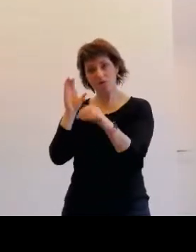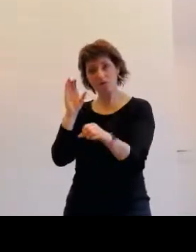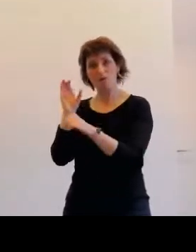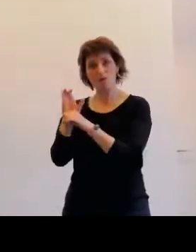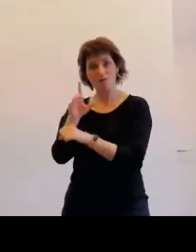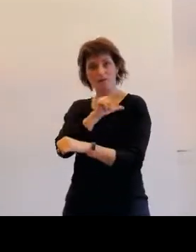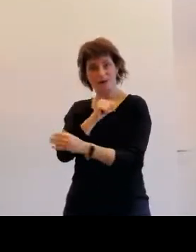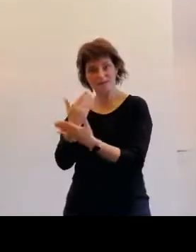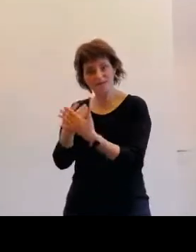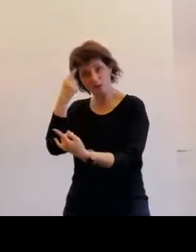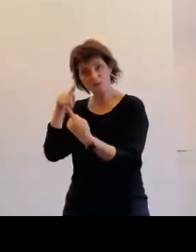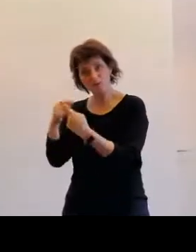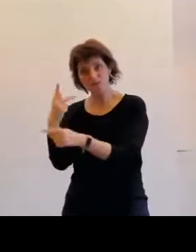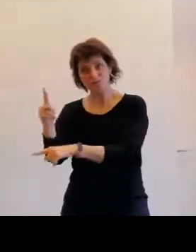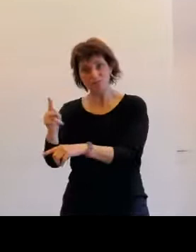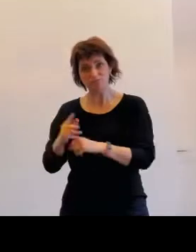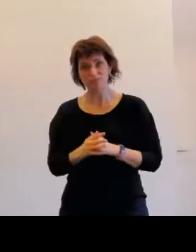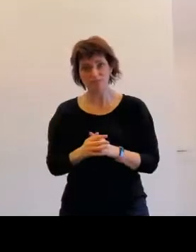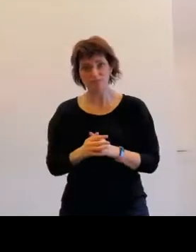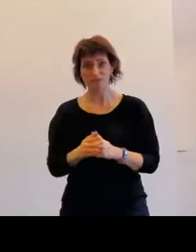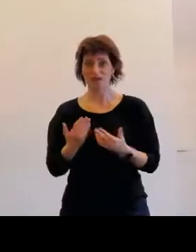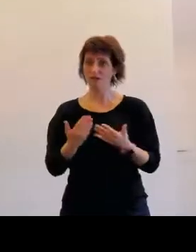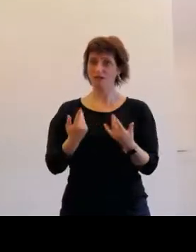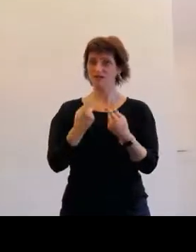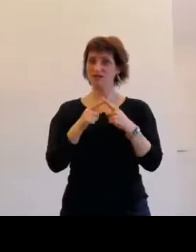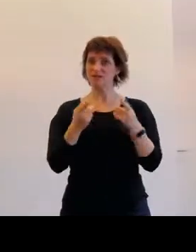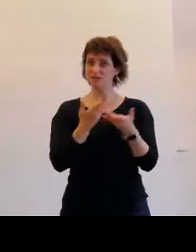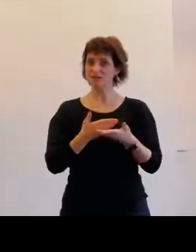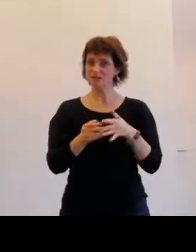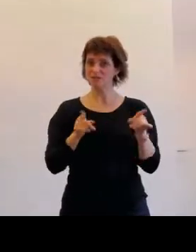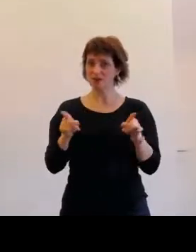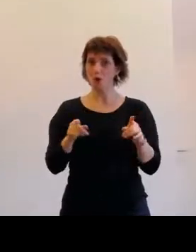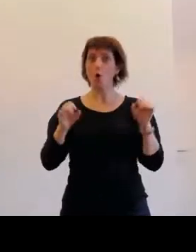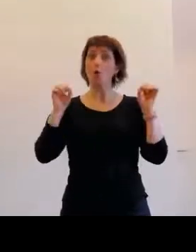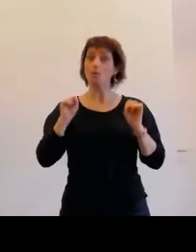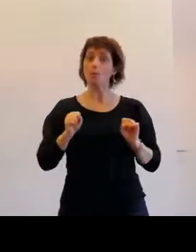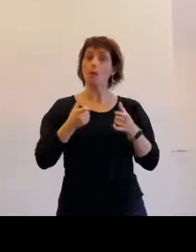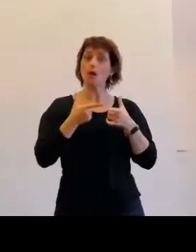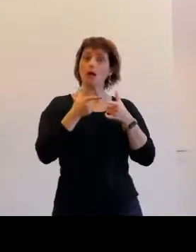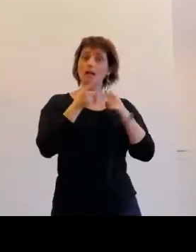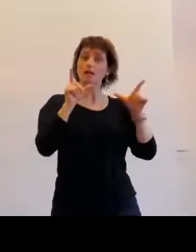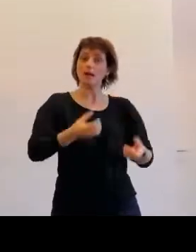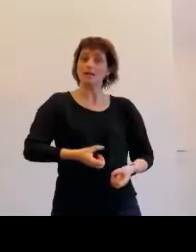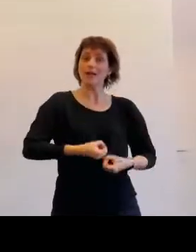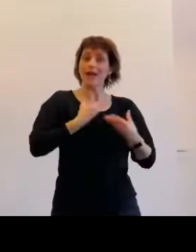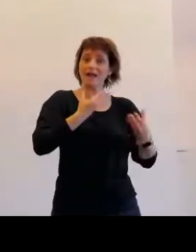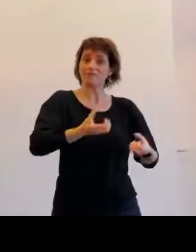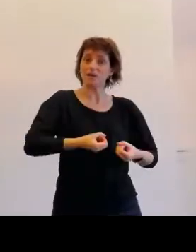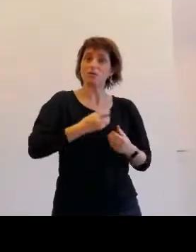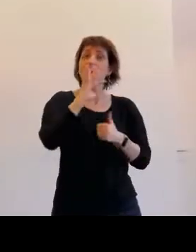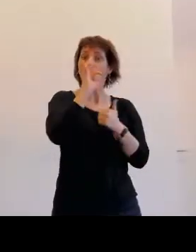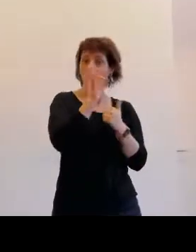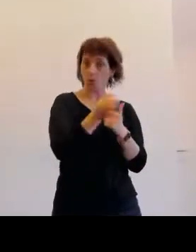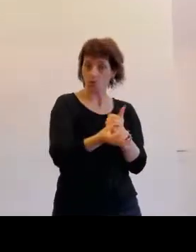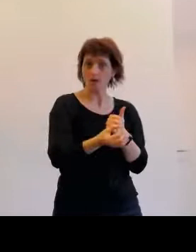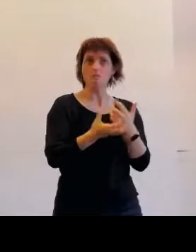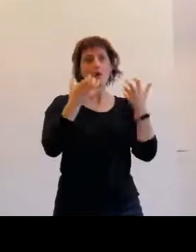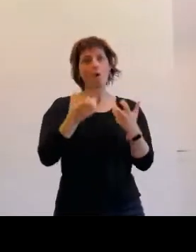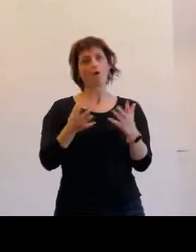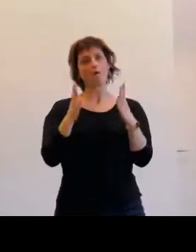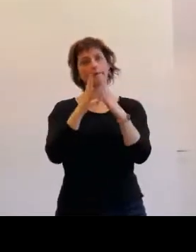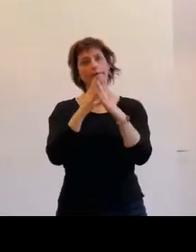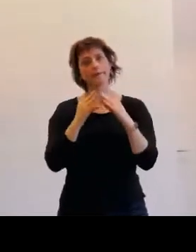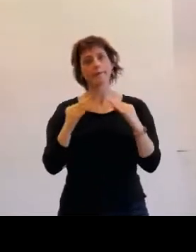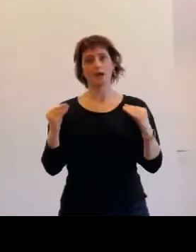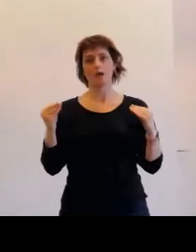l'ordre, ce qui est tout à fait différent. Oui à la liberté d'expression, oui aussi à la tranquillité de celles et